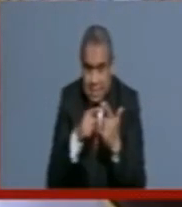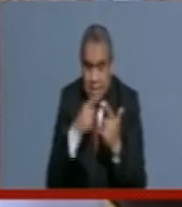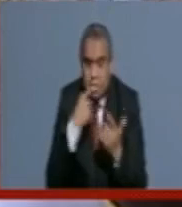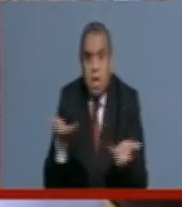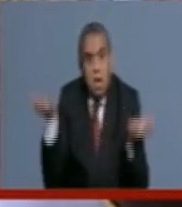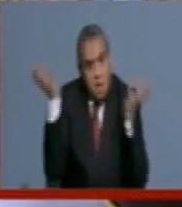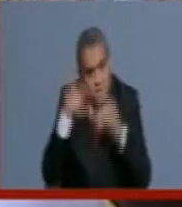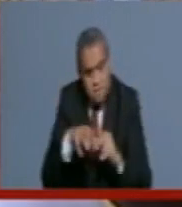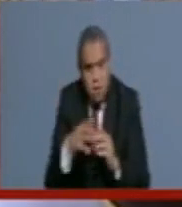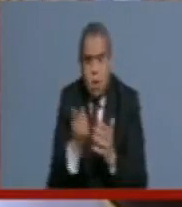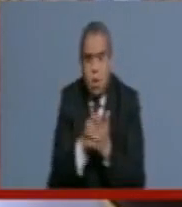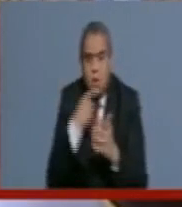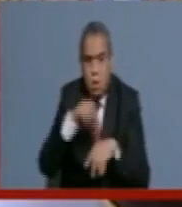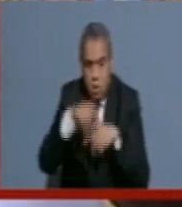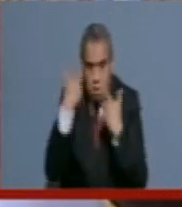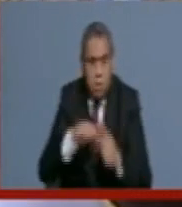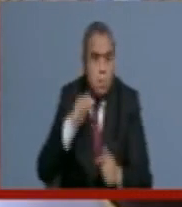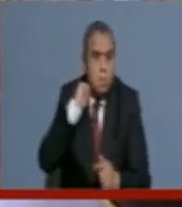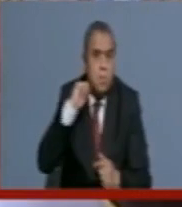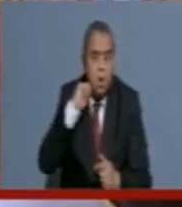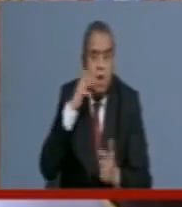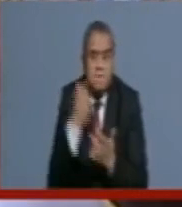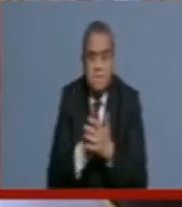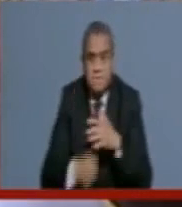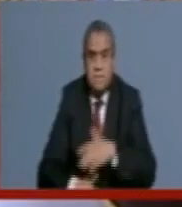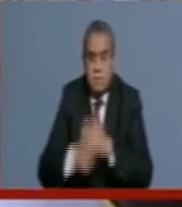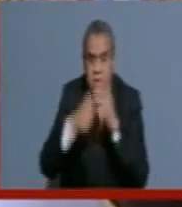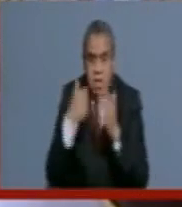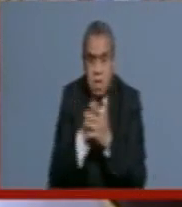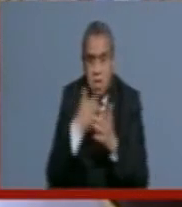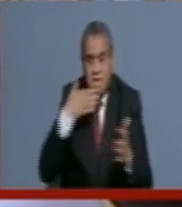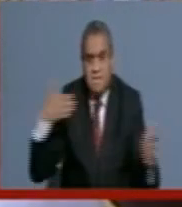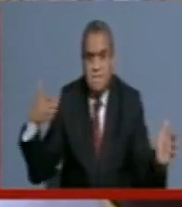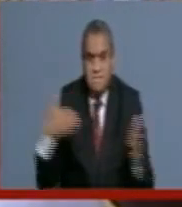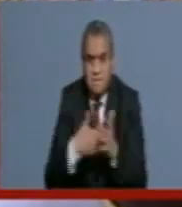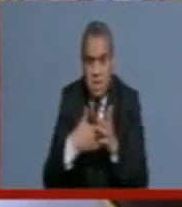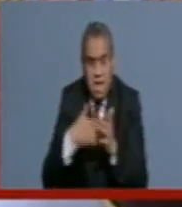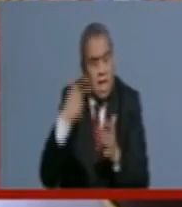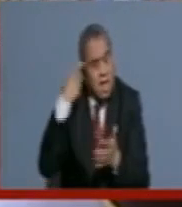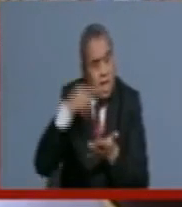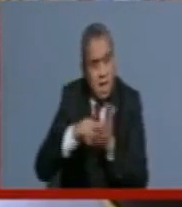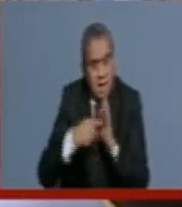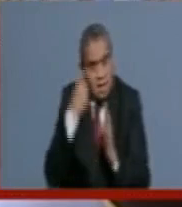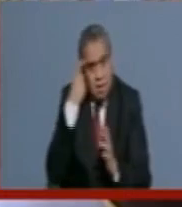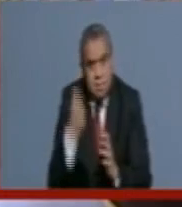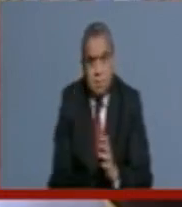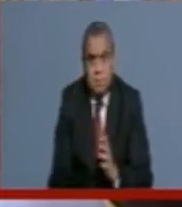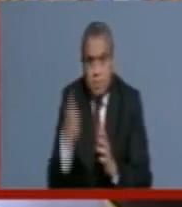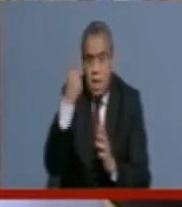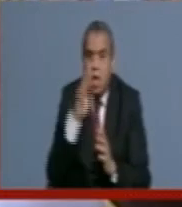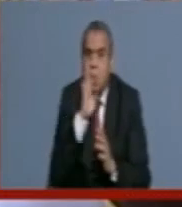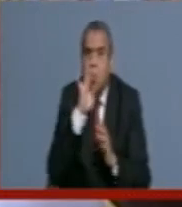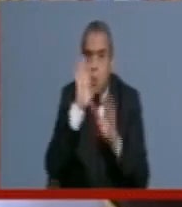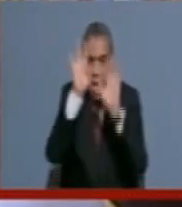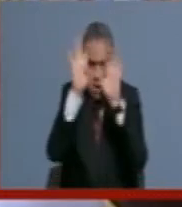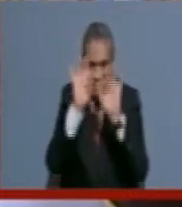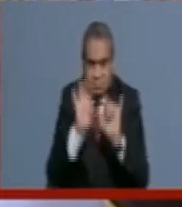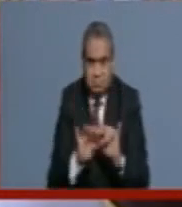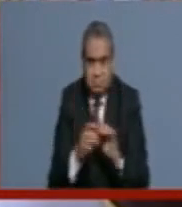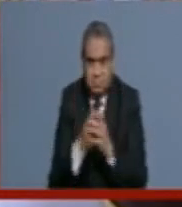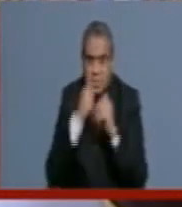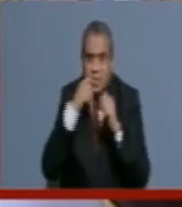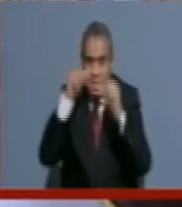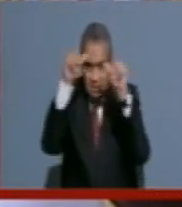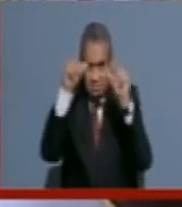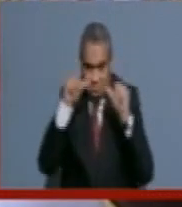في بعض المحافظات، ولكن انتهينا في الأمر إن احنا هنعمل بوسترات بالتنسيق مع وزارة التضامن وذوي الإعاقة